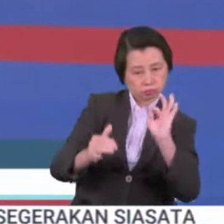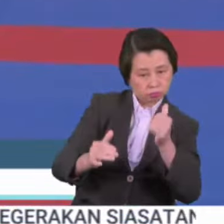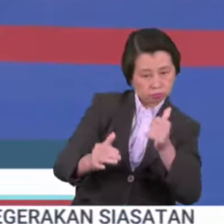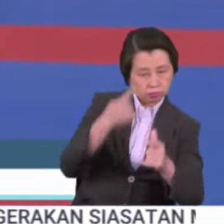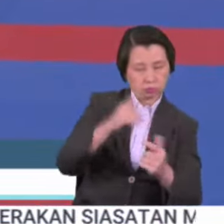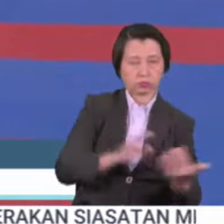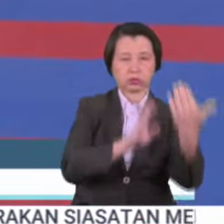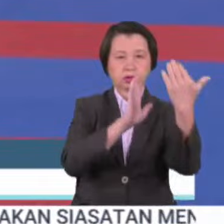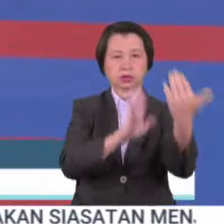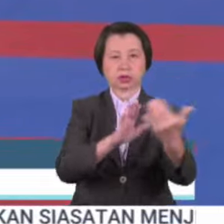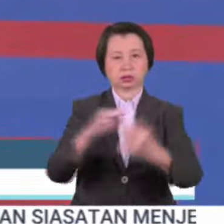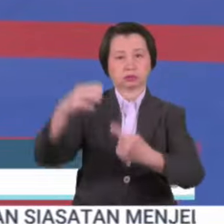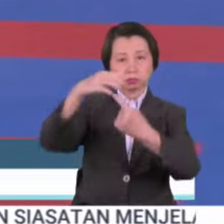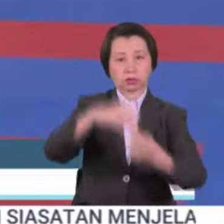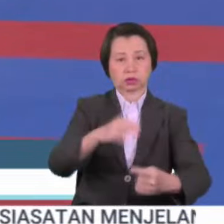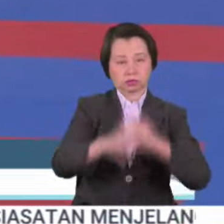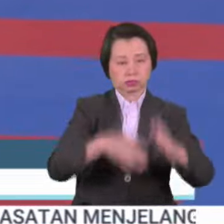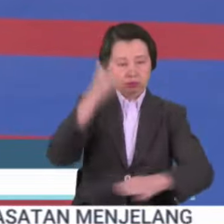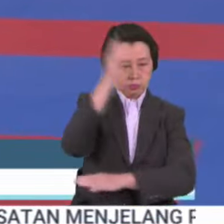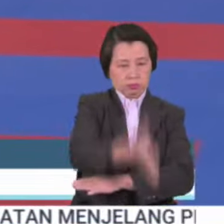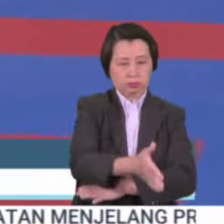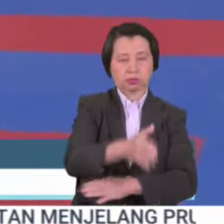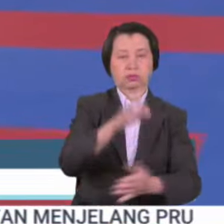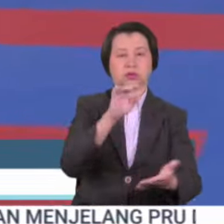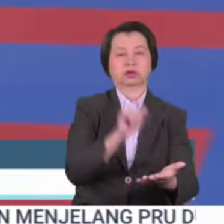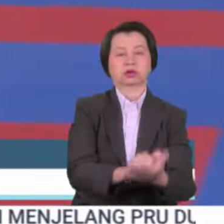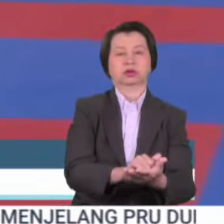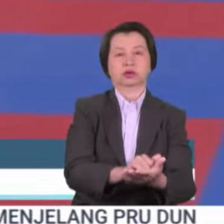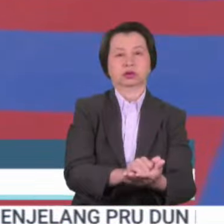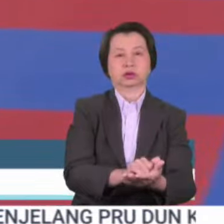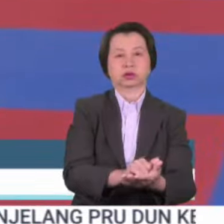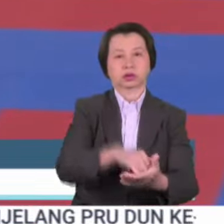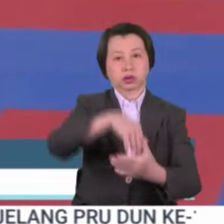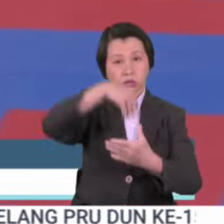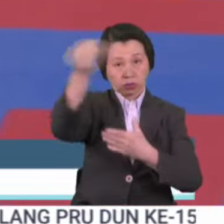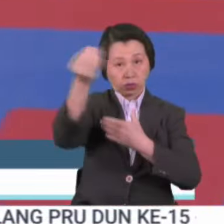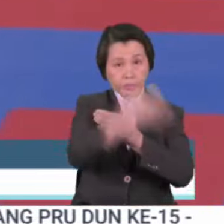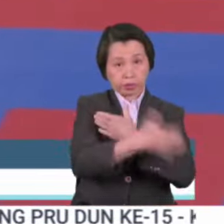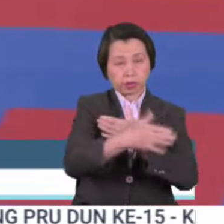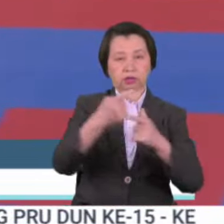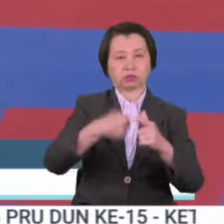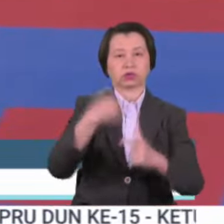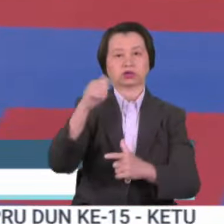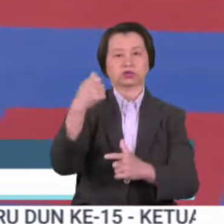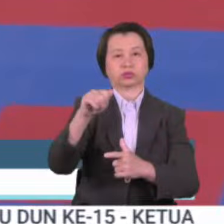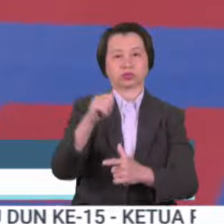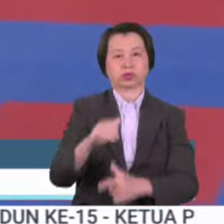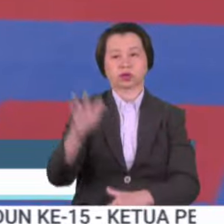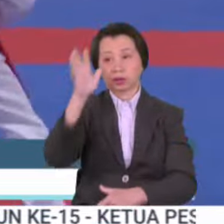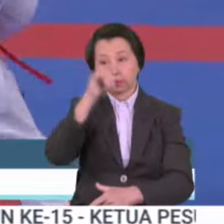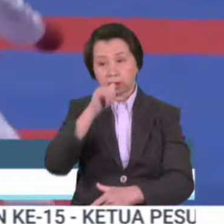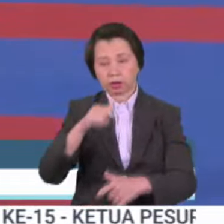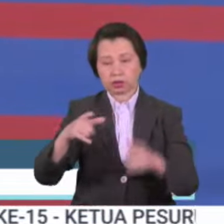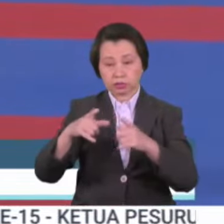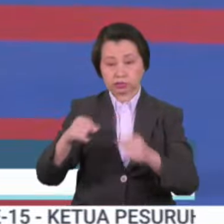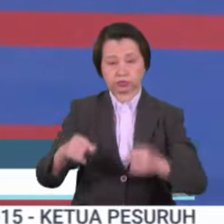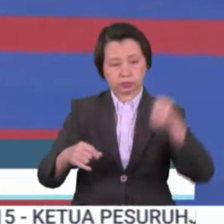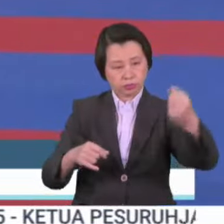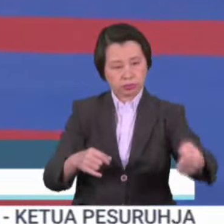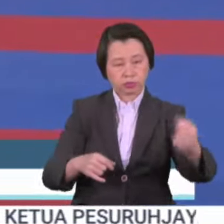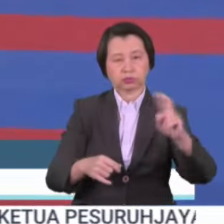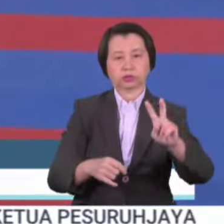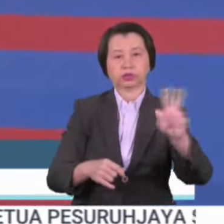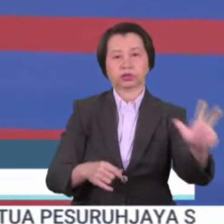bagi menghadapi kejohanan karate dunia di Budapest, Hungary, Oktober ini. Pada kejohanan di Melaka, Jepun mempertaruhkan